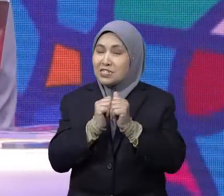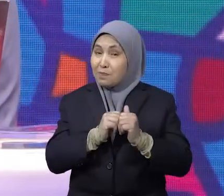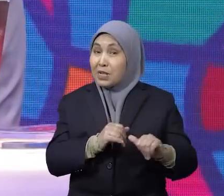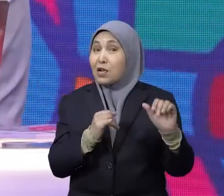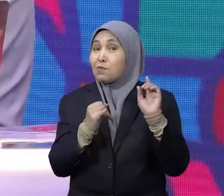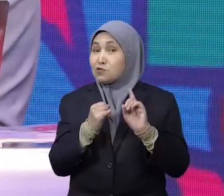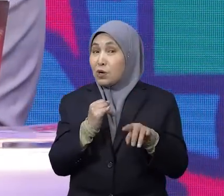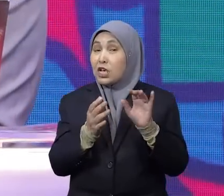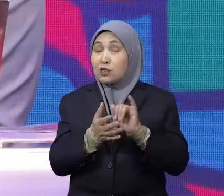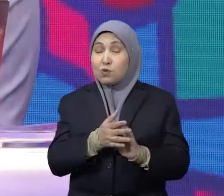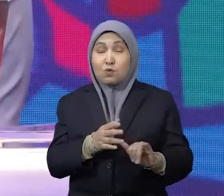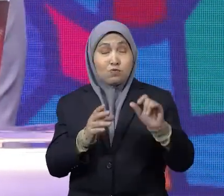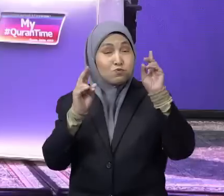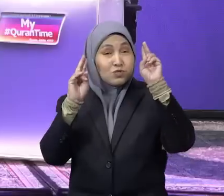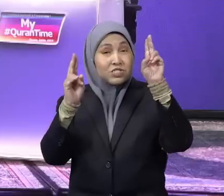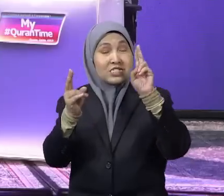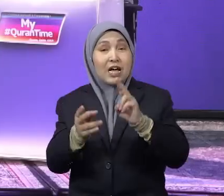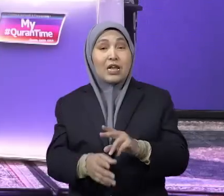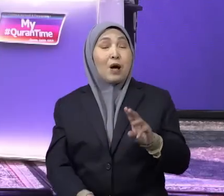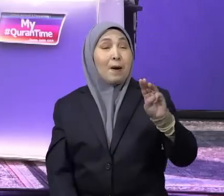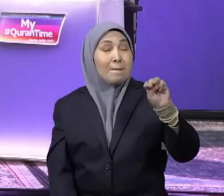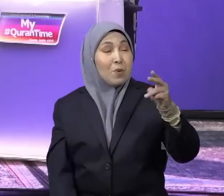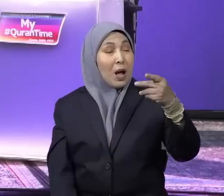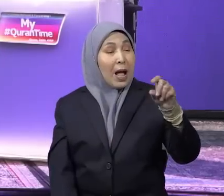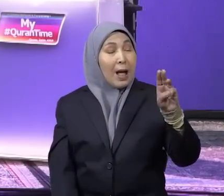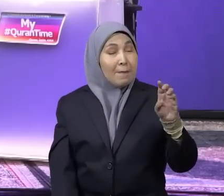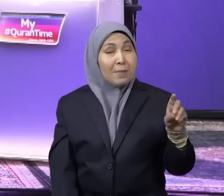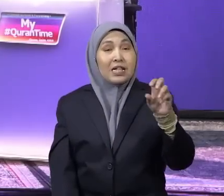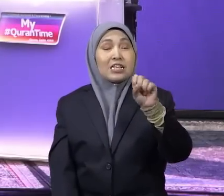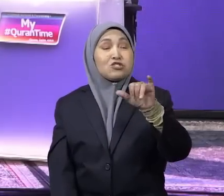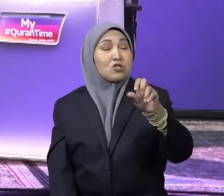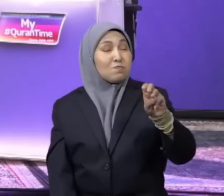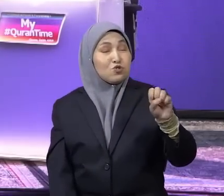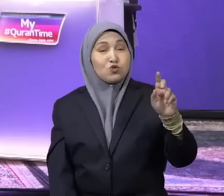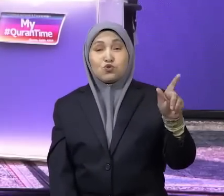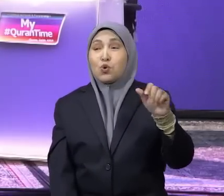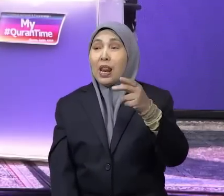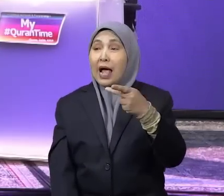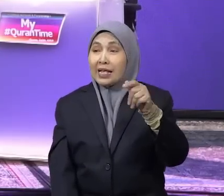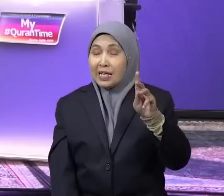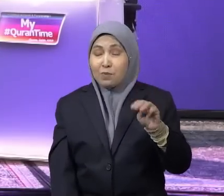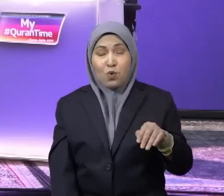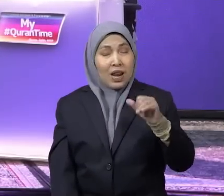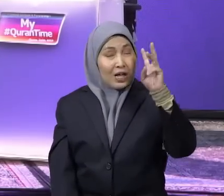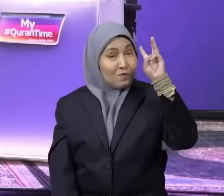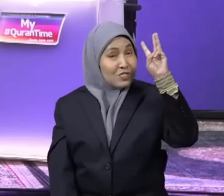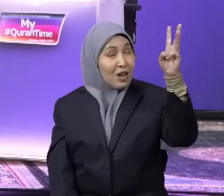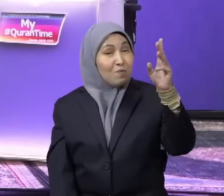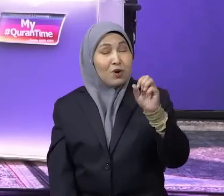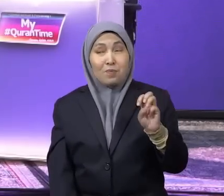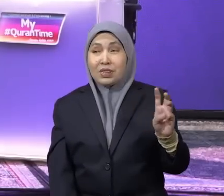sana Al-Fadil Al-Ustaz Muhammad Syamsul Hakim bin Abdul Samad. Assalamualaikum. Waalaikumsalam